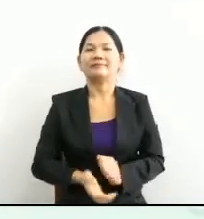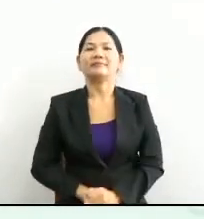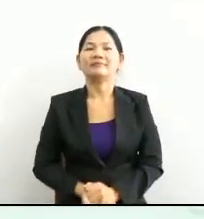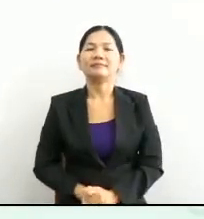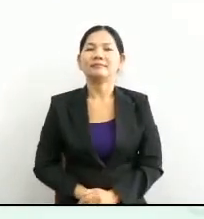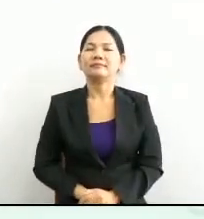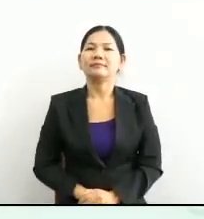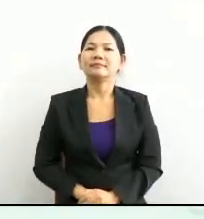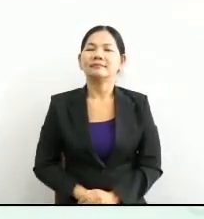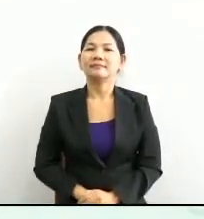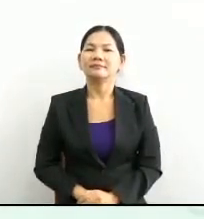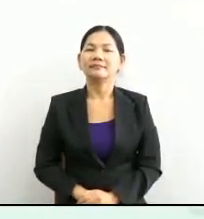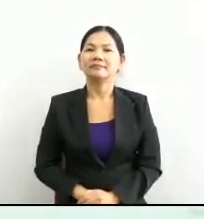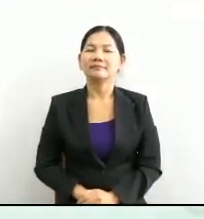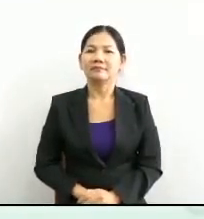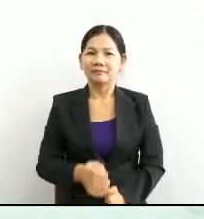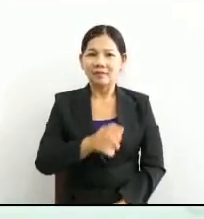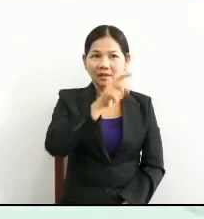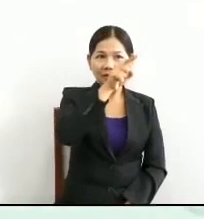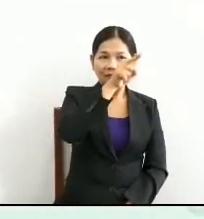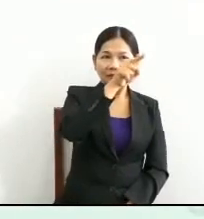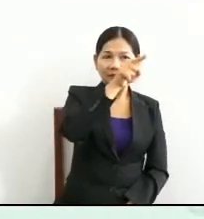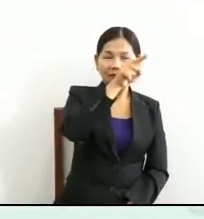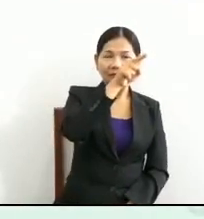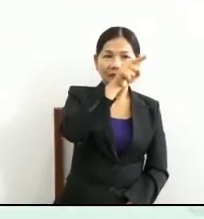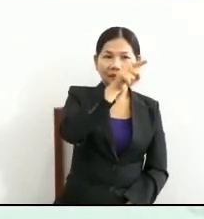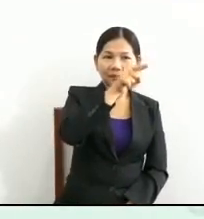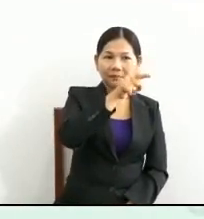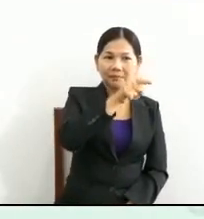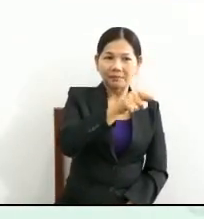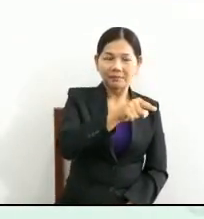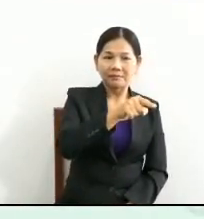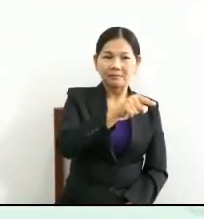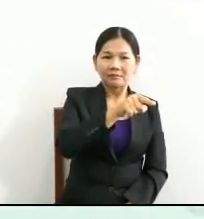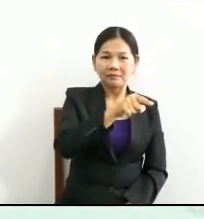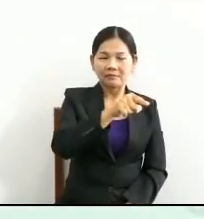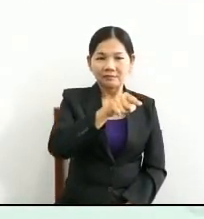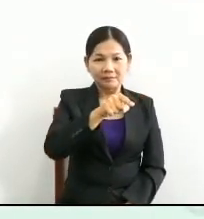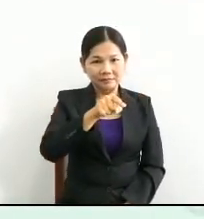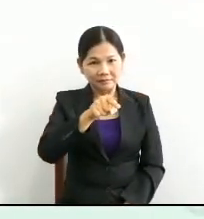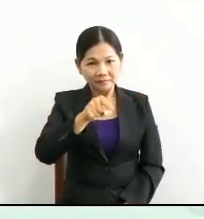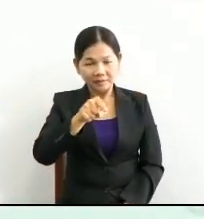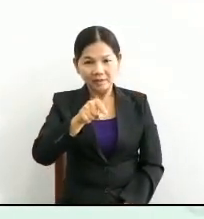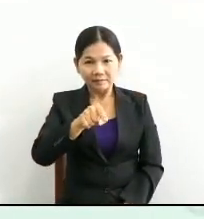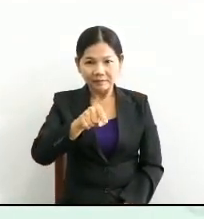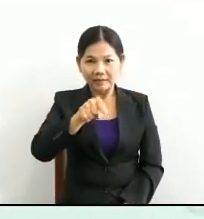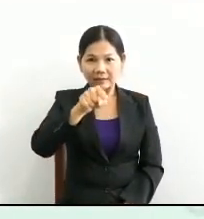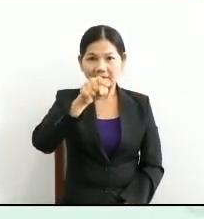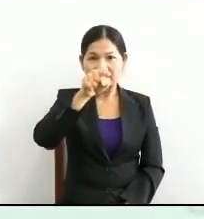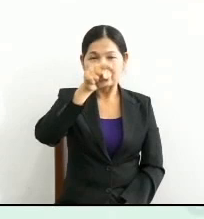mình nghe chẳng chẳng ta sao một tiết ở sao hò một tiết này con nhé mình bị lê cho cram sẽ